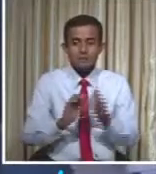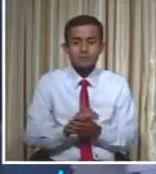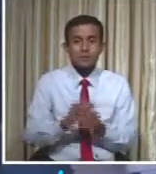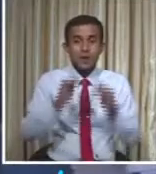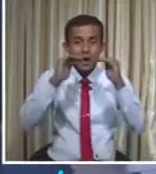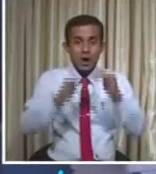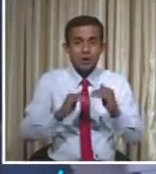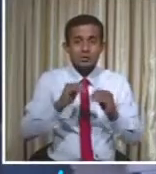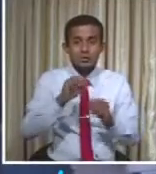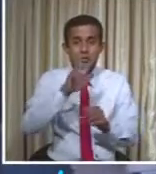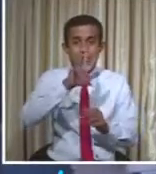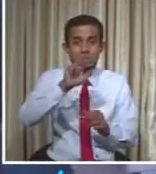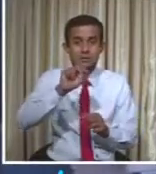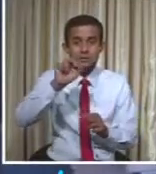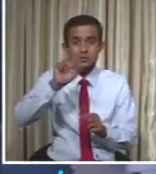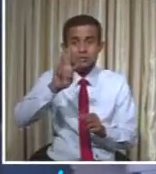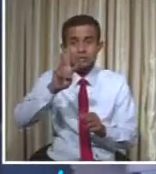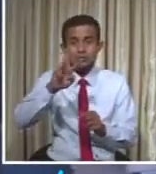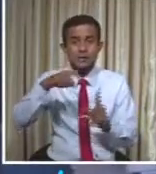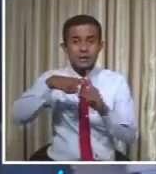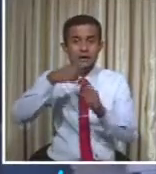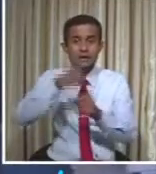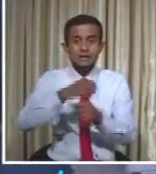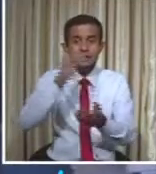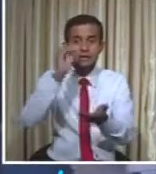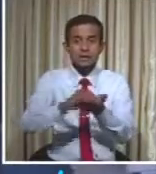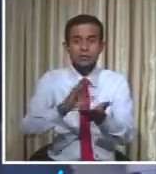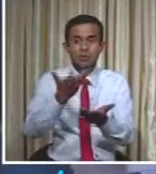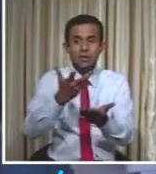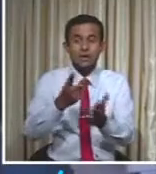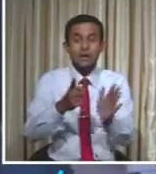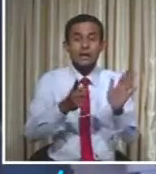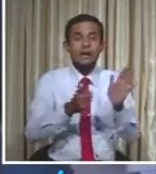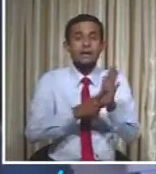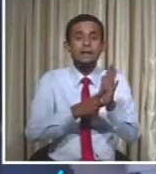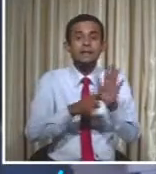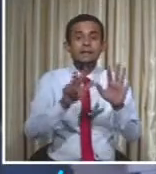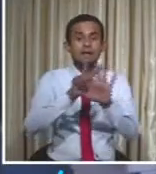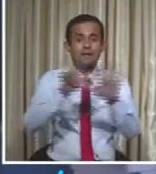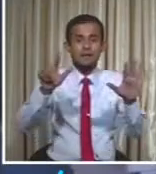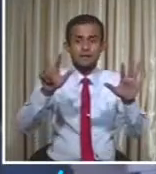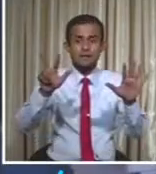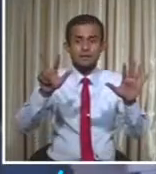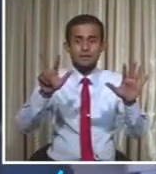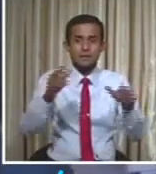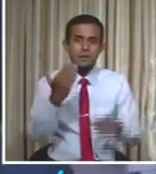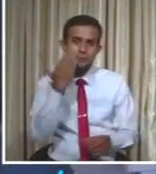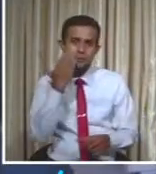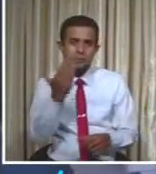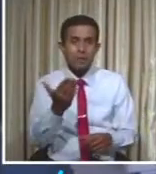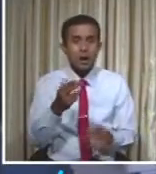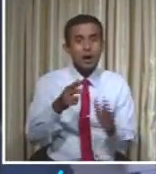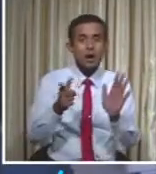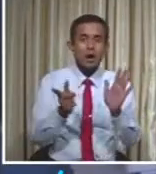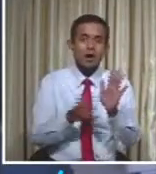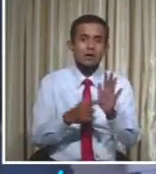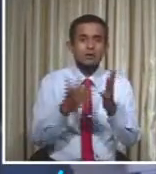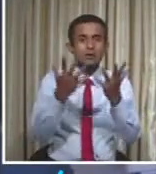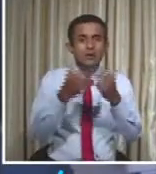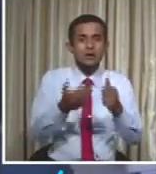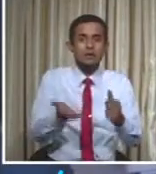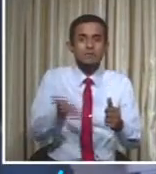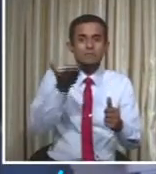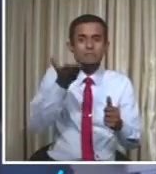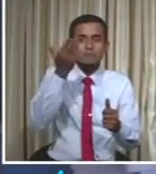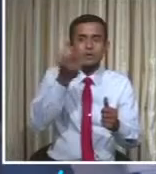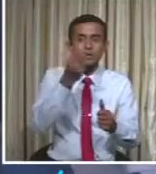සිලින්ඩරේ 9.3 කිලෝග්‍රෑම් කියලා ගැහුවේ නැහැ. ඒකේ ගැහුවා ලීටර 18යි කියලා. බැලු බැලමට පේනවා ලීටර ගන්න වැඩි වුණාම